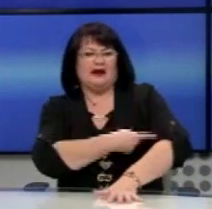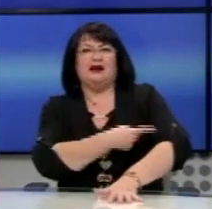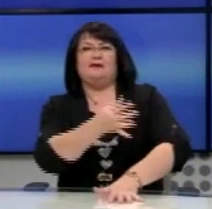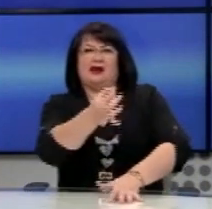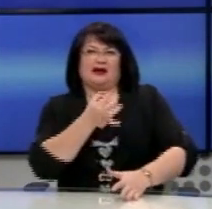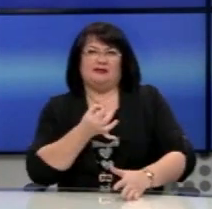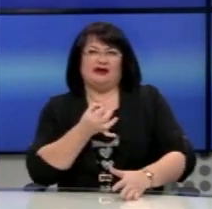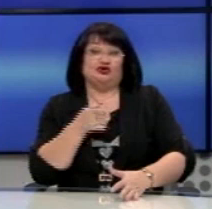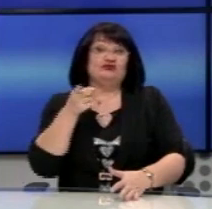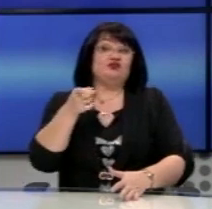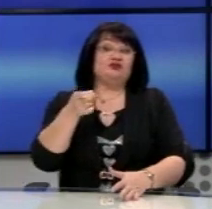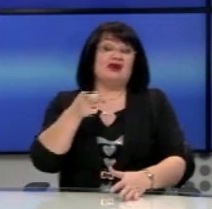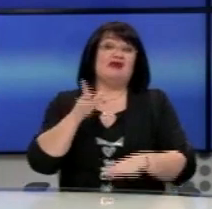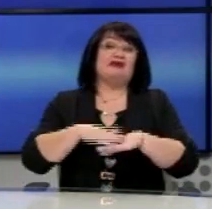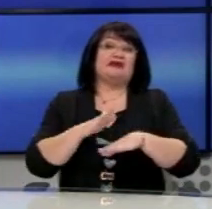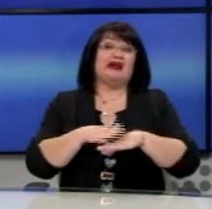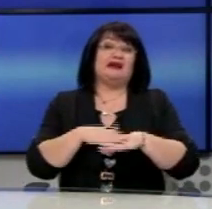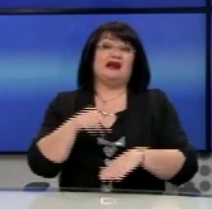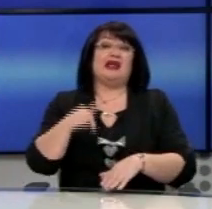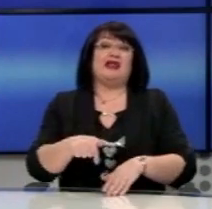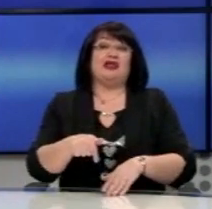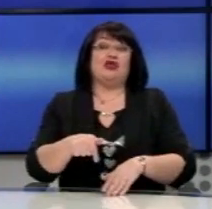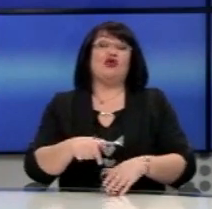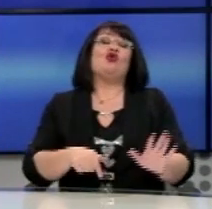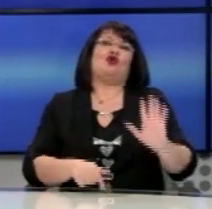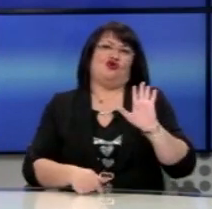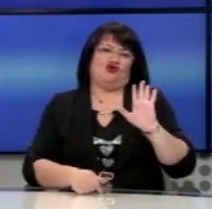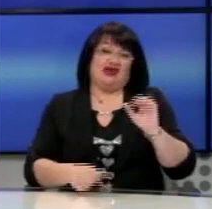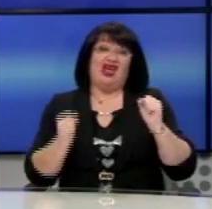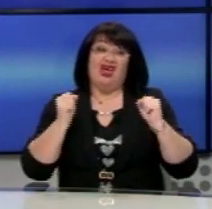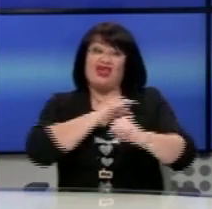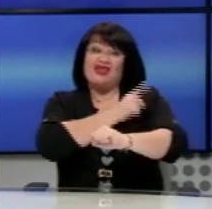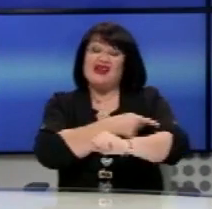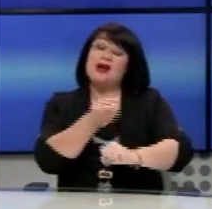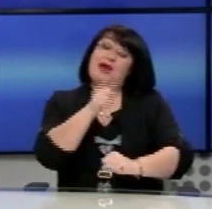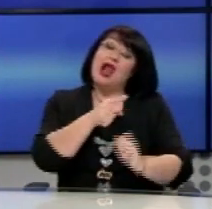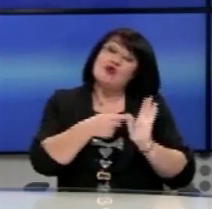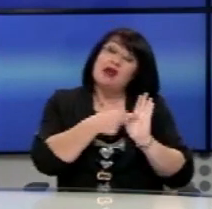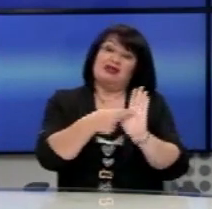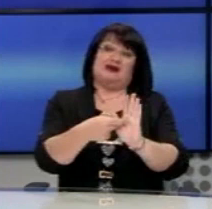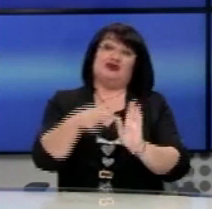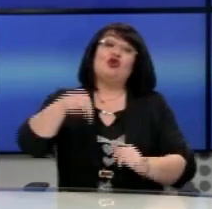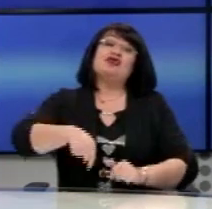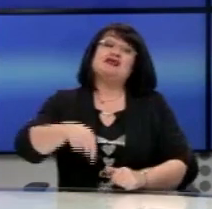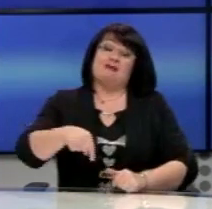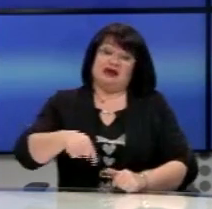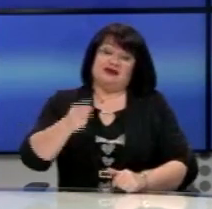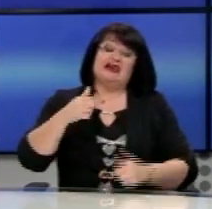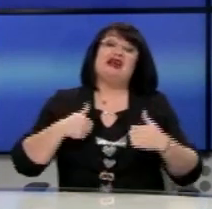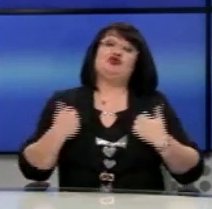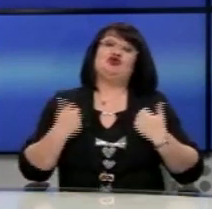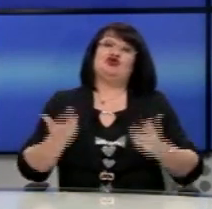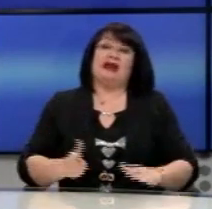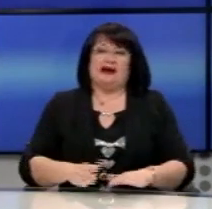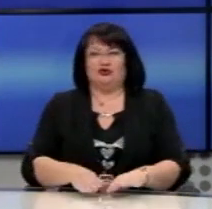τα δείξετε αλλού και όχι εδώ μέσα, ή προς τον ελληνικό λαό και την ελληνική νεολαία. Να τα δείξετε